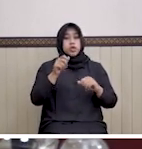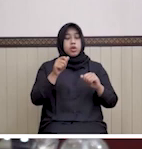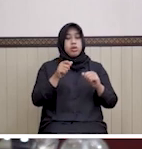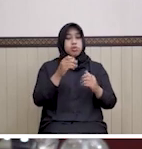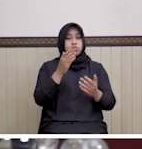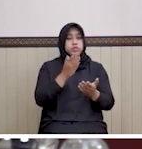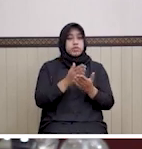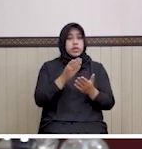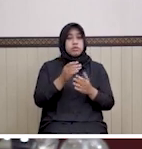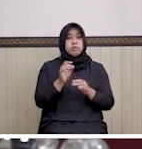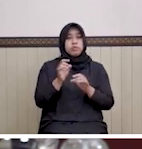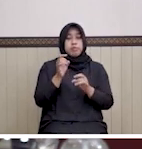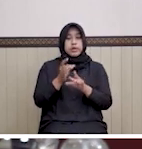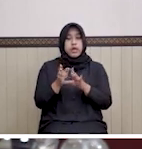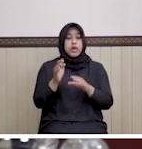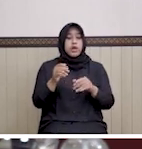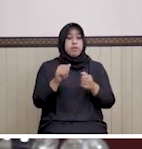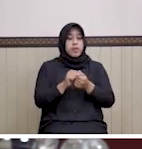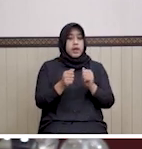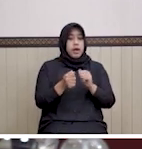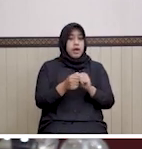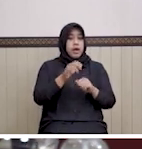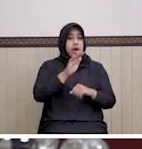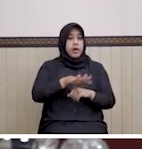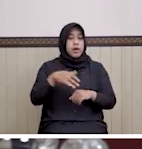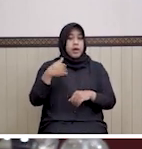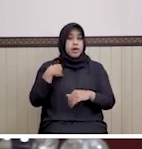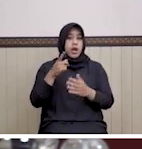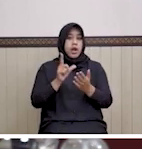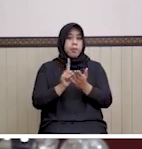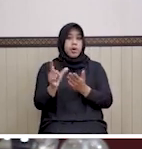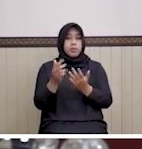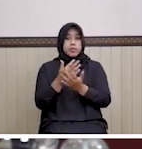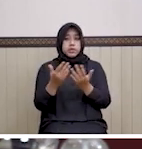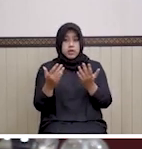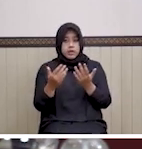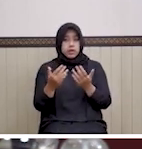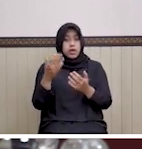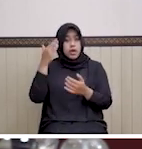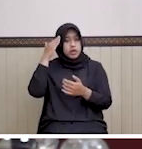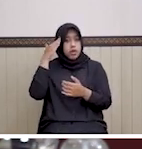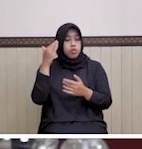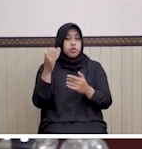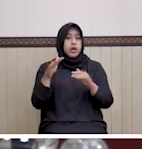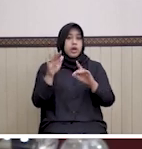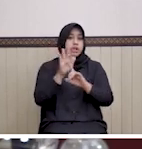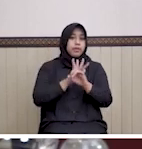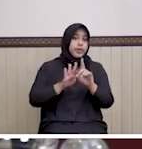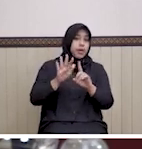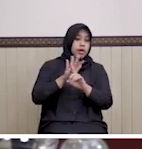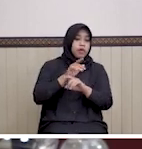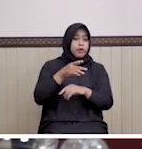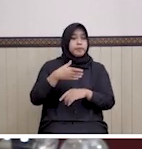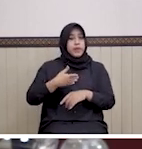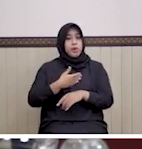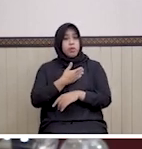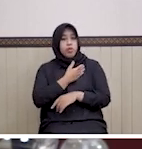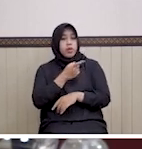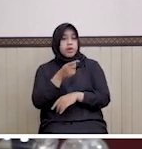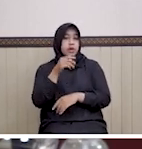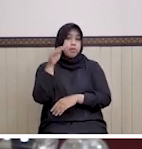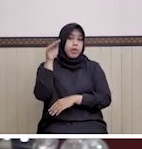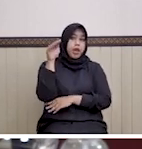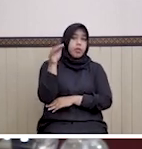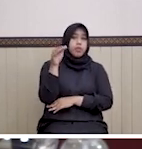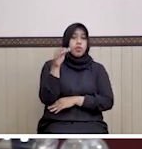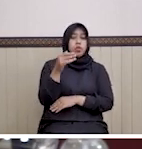perkara anak perkara anak itu kan ada laporan kemasyarakatannya yang mengetahui latar belakangnya bagaimana dia sebagai korban bagaimana dia sebagai